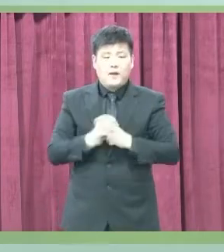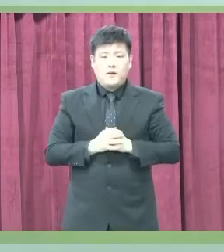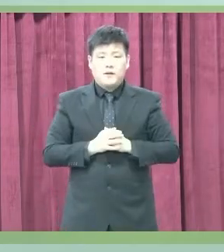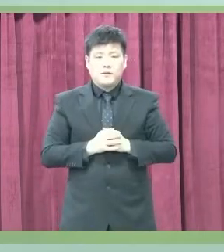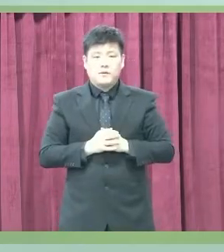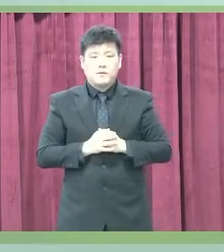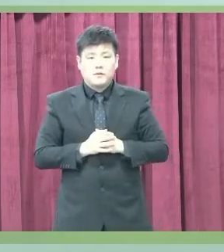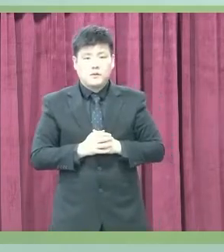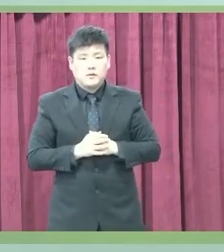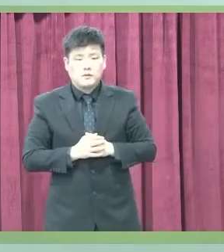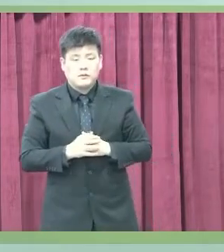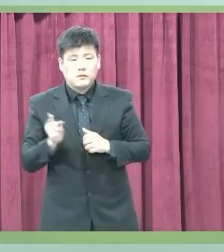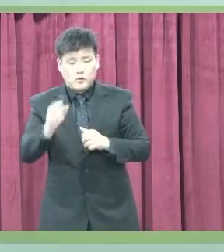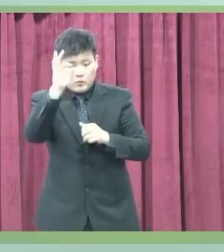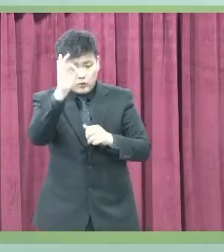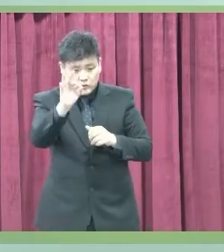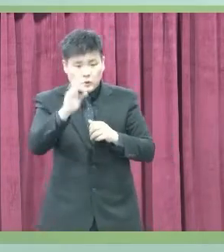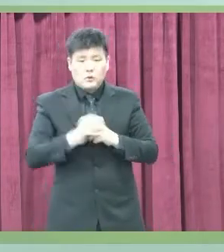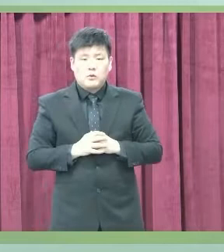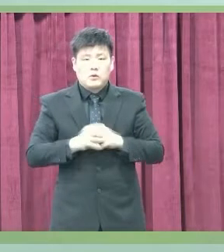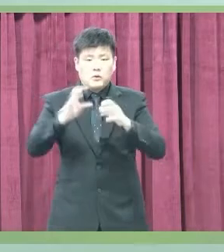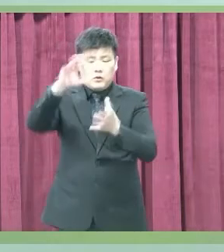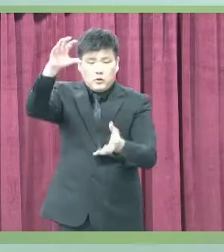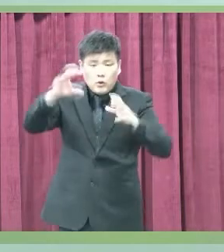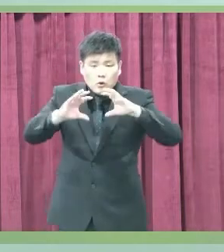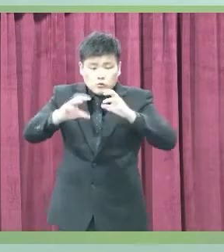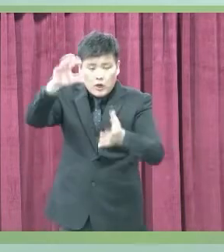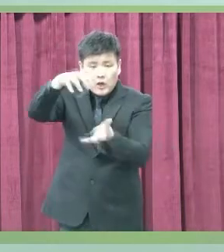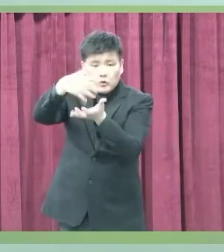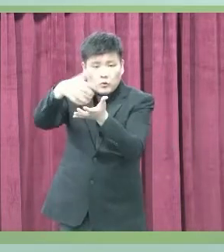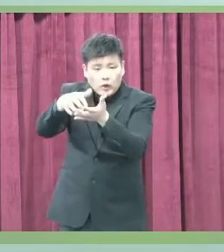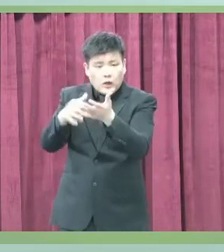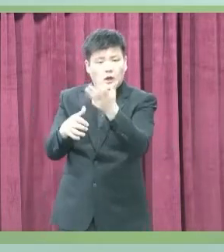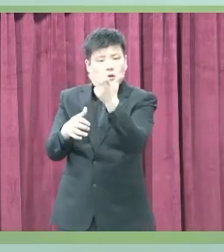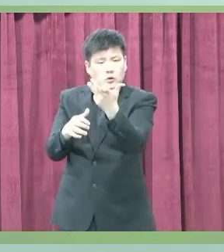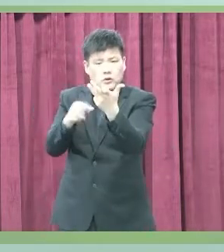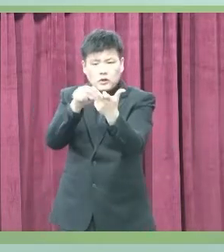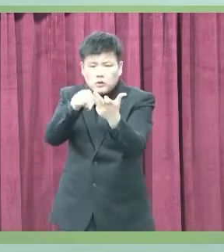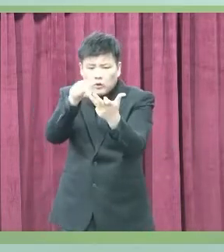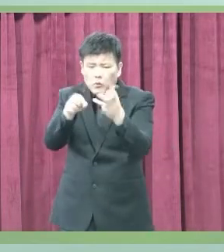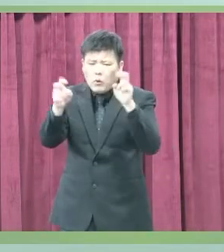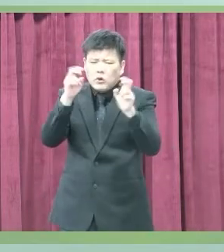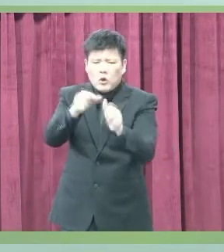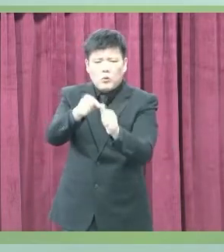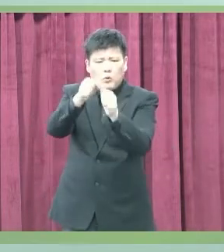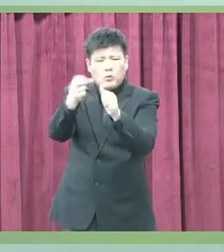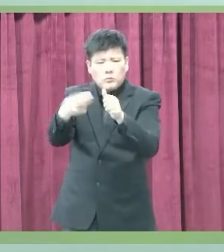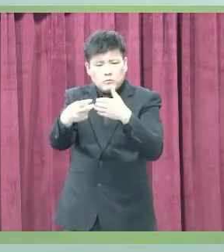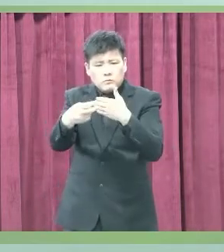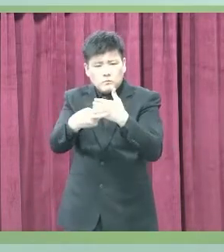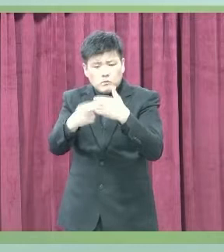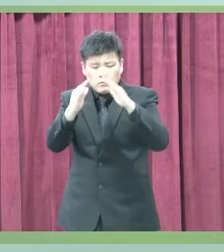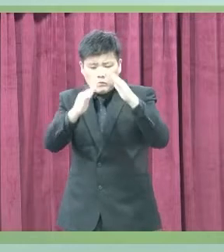관련 국가 승인 통계가 17개가 있는데요. 이 중에서 보면은 고용, 기업 경영, 복지가 있고 보건은